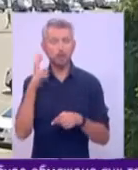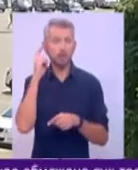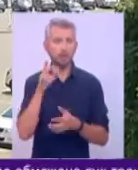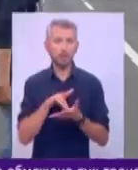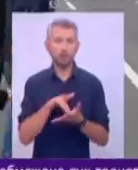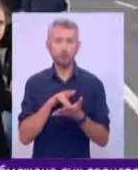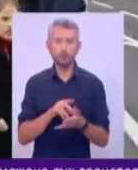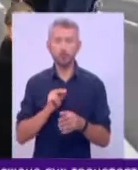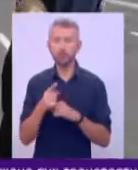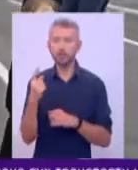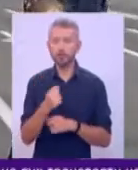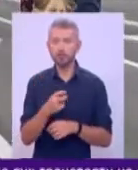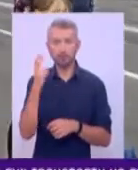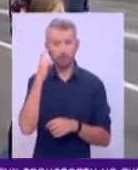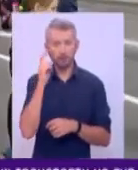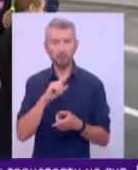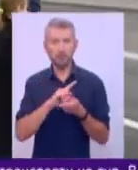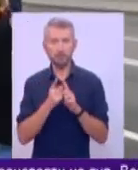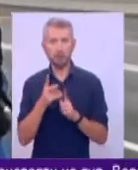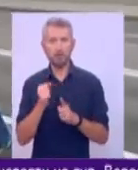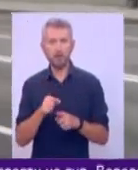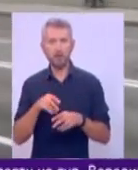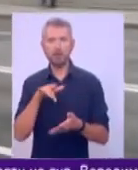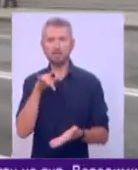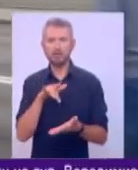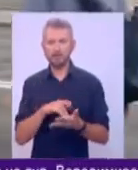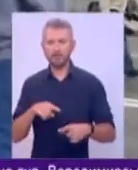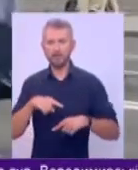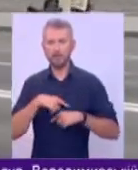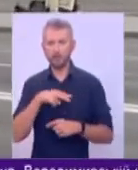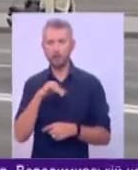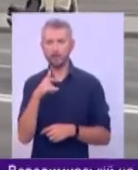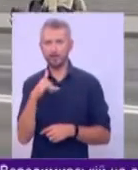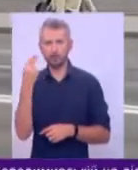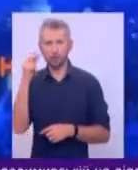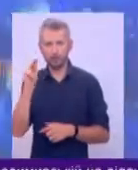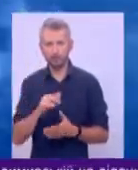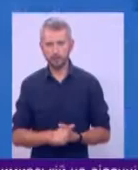Київ туристичний. За тиждень столиця України перетвориться на столицю фіналу Ліги чемпіонів.